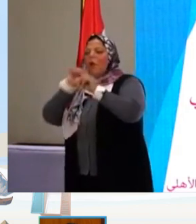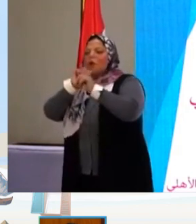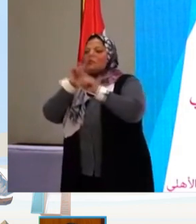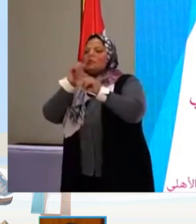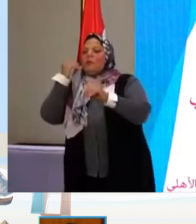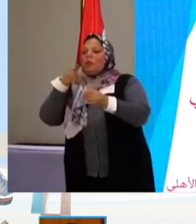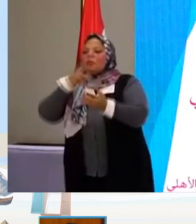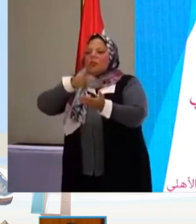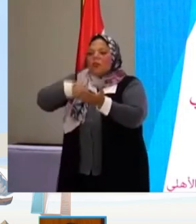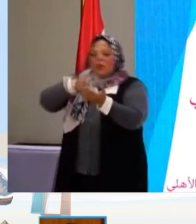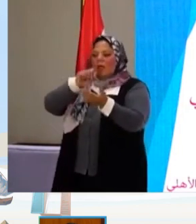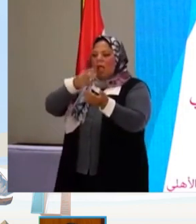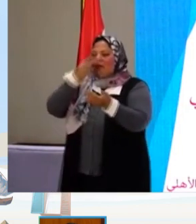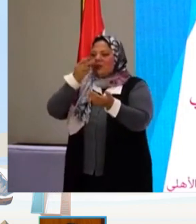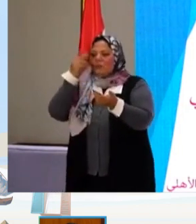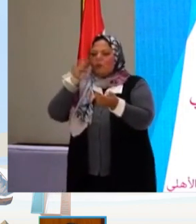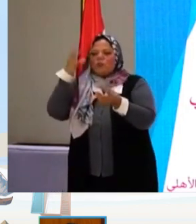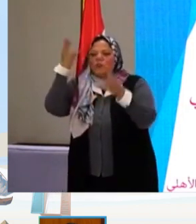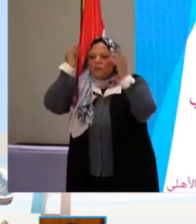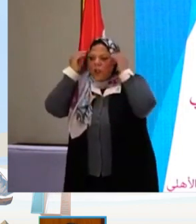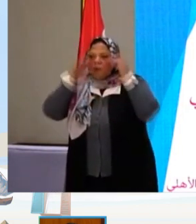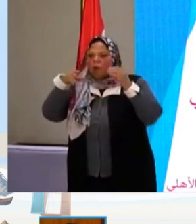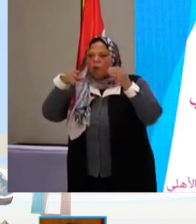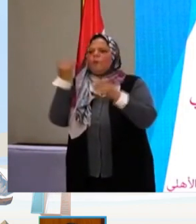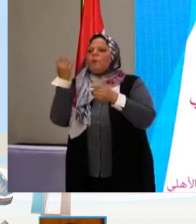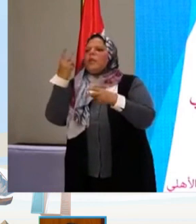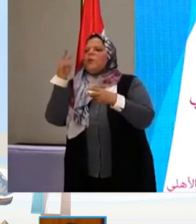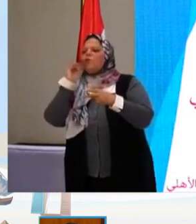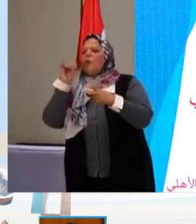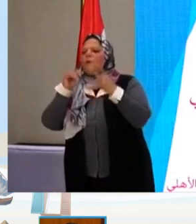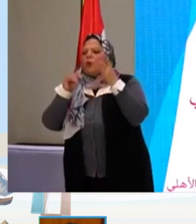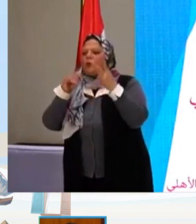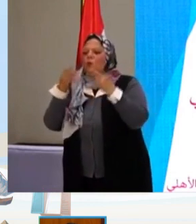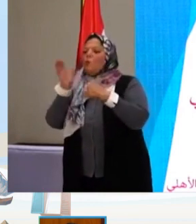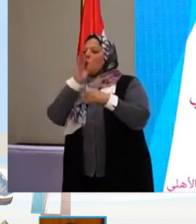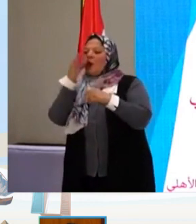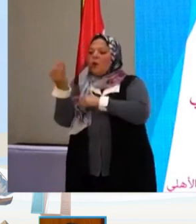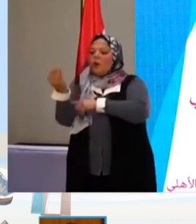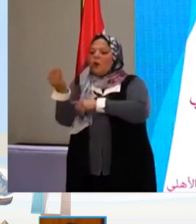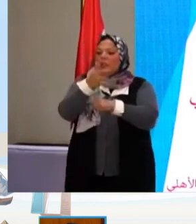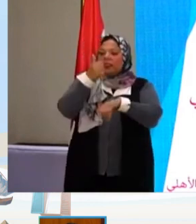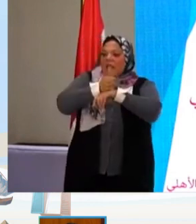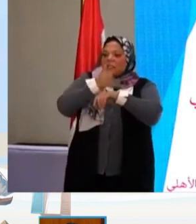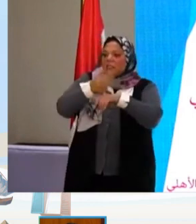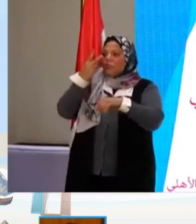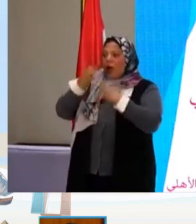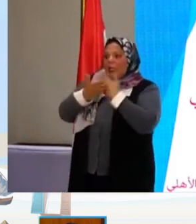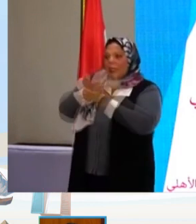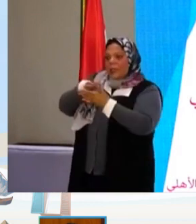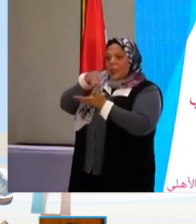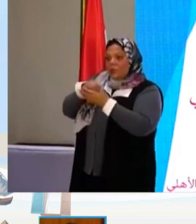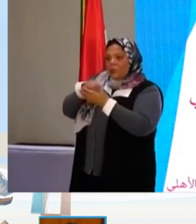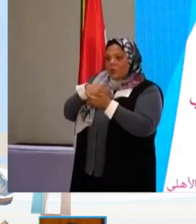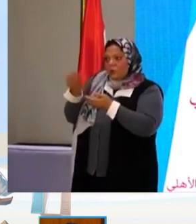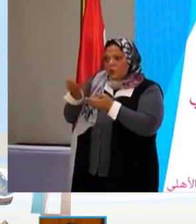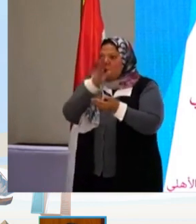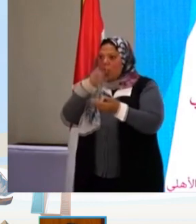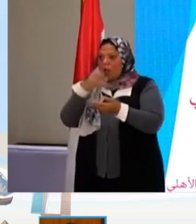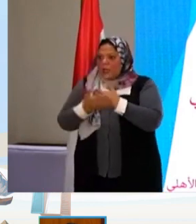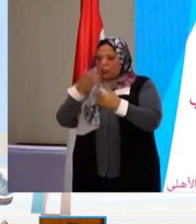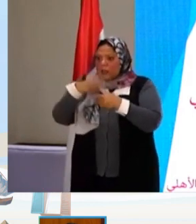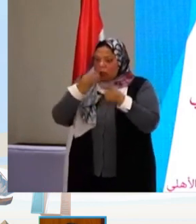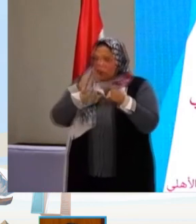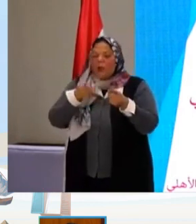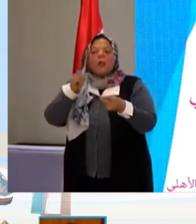الجمعيات الاهليه ولا المؤسسات، لا، الموضوع احنا بنوفق اوضاعنا وفق قانون جديد، وعشان كده كانت المدة سنة، فزودنا أو طلبنا تعديل